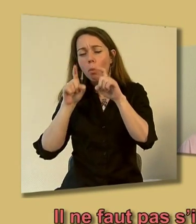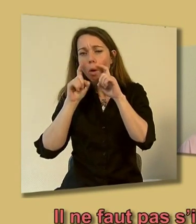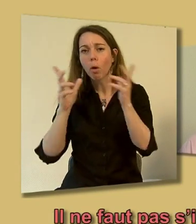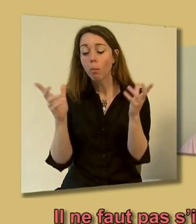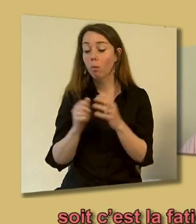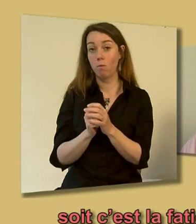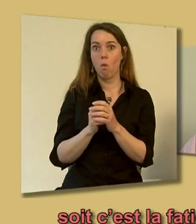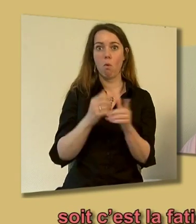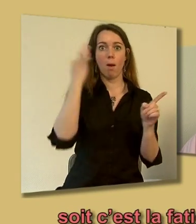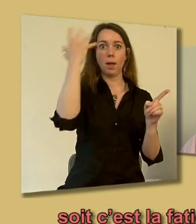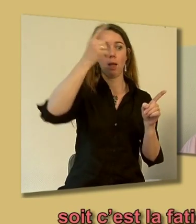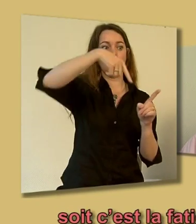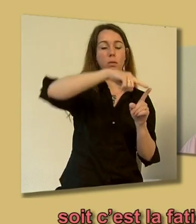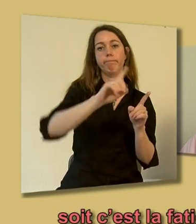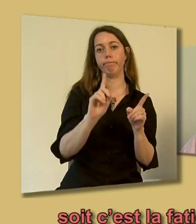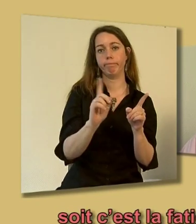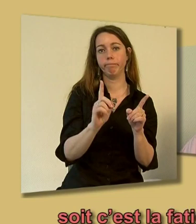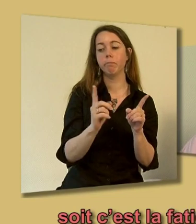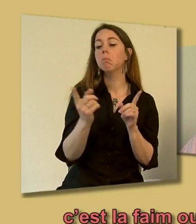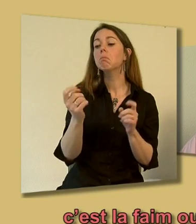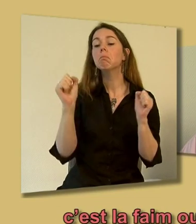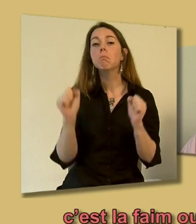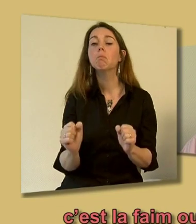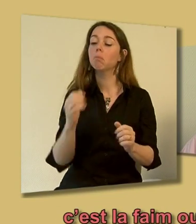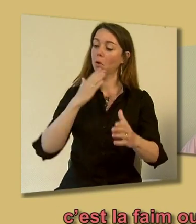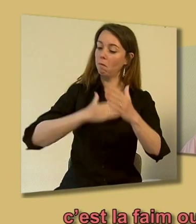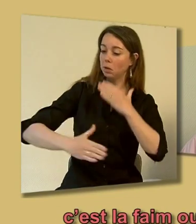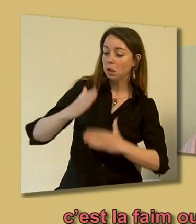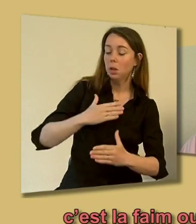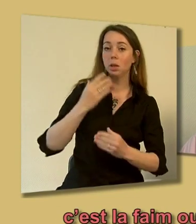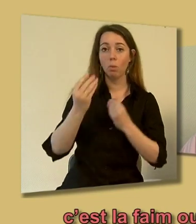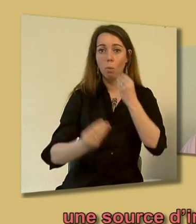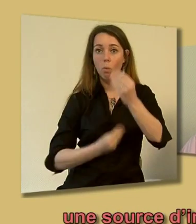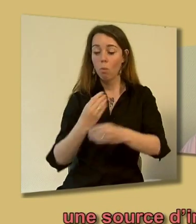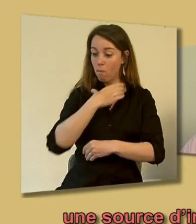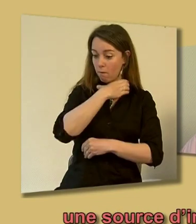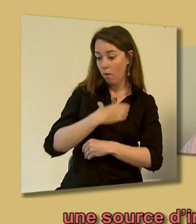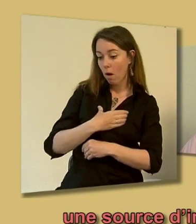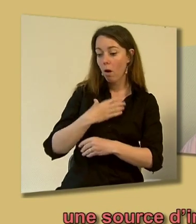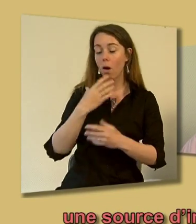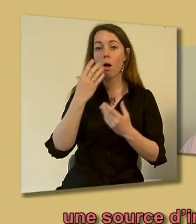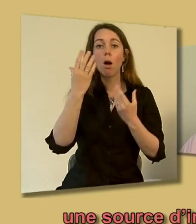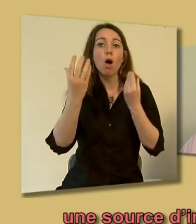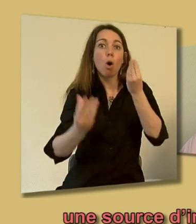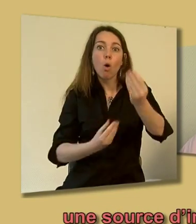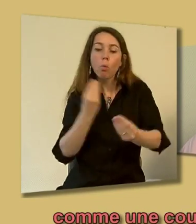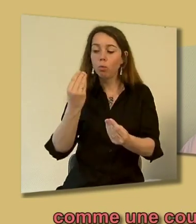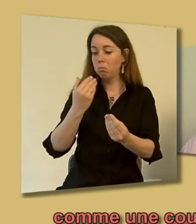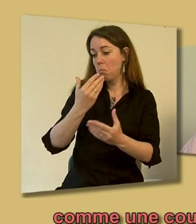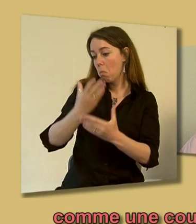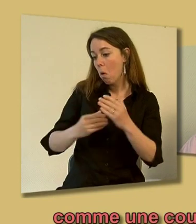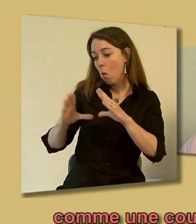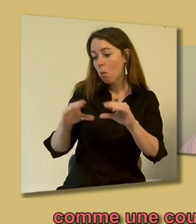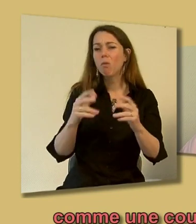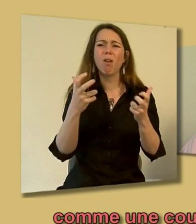pas s'inquiéter. Donc, soit c'est la fatigue, soit c'est la faim, Ou encore, ça peut être une source d'inconfort,